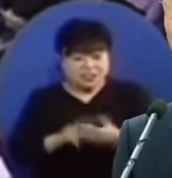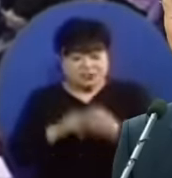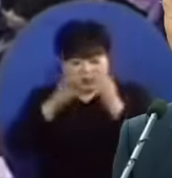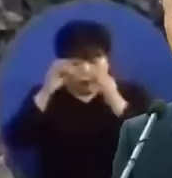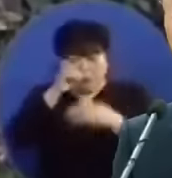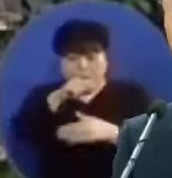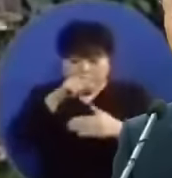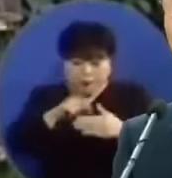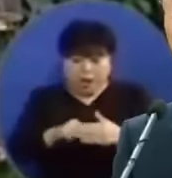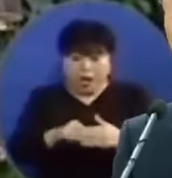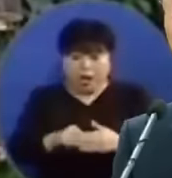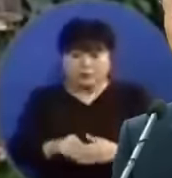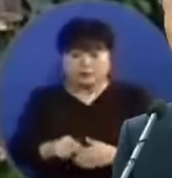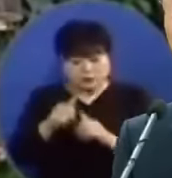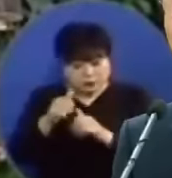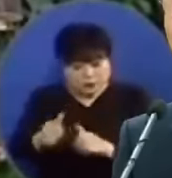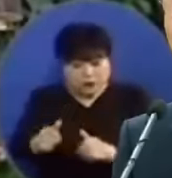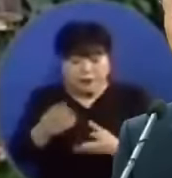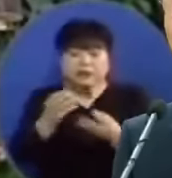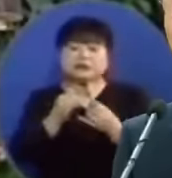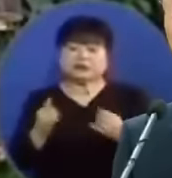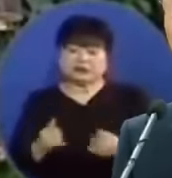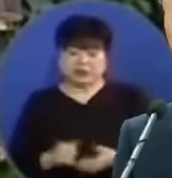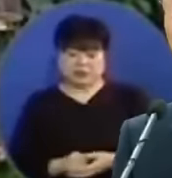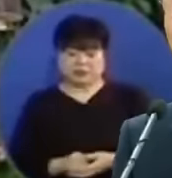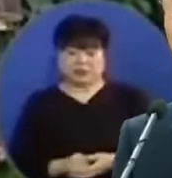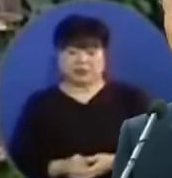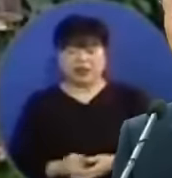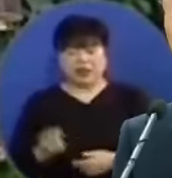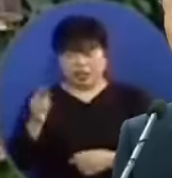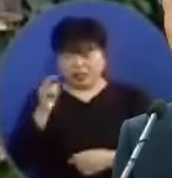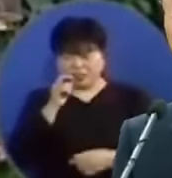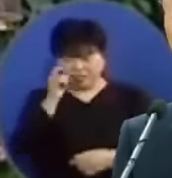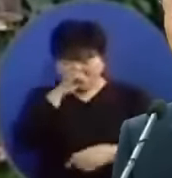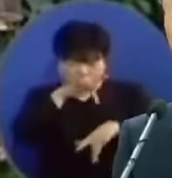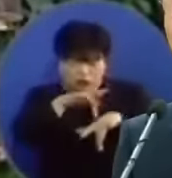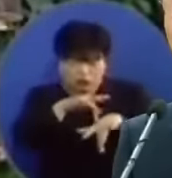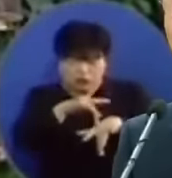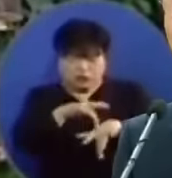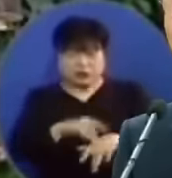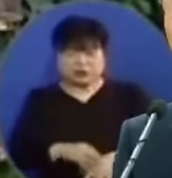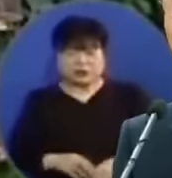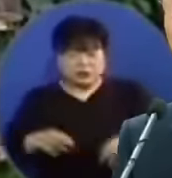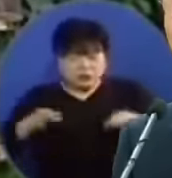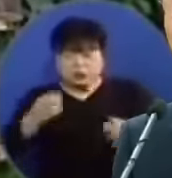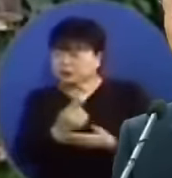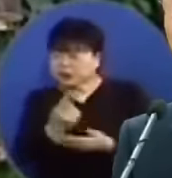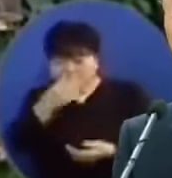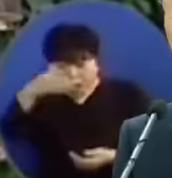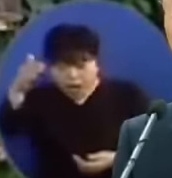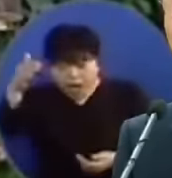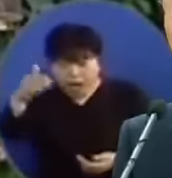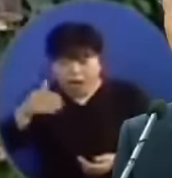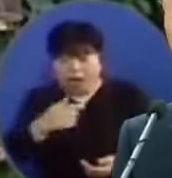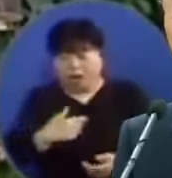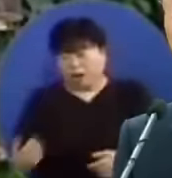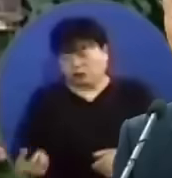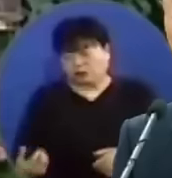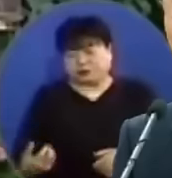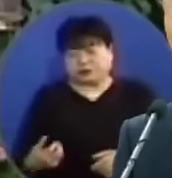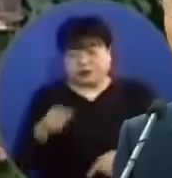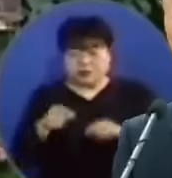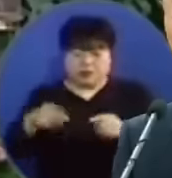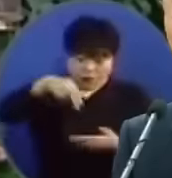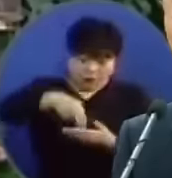한 마음으로 그가 하는 말을 따르더라. 많은 사람에게 붙었던 더러운 귀신들이 크게 소리를 지르며 나가고 또 많은 중풍병자와 못 걷는